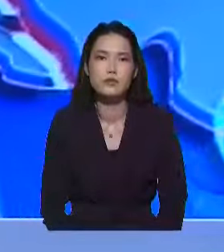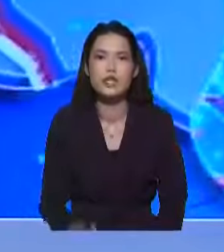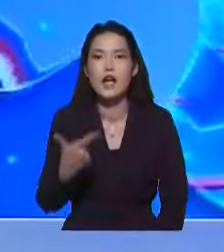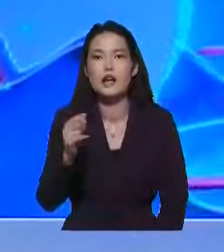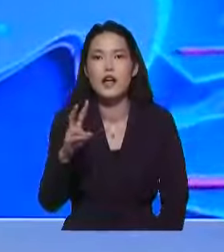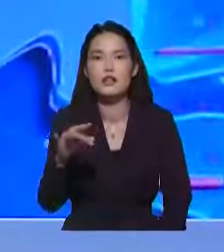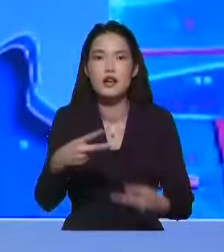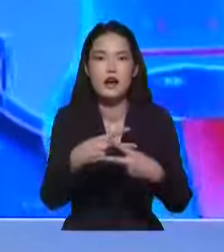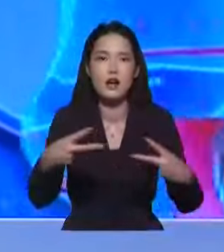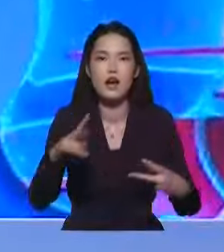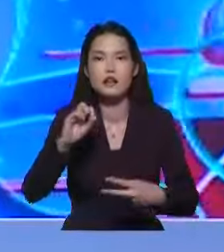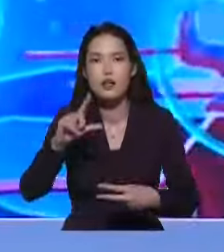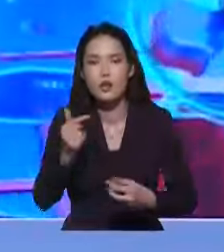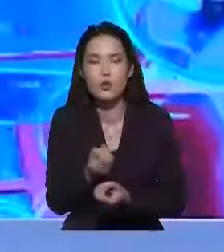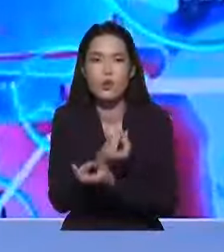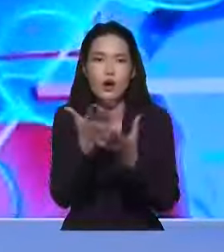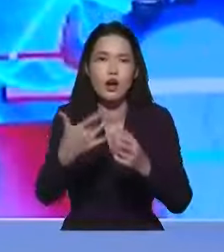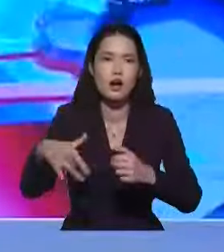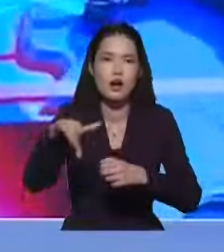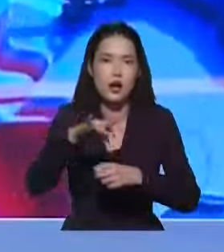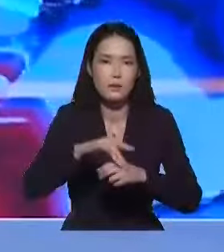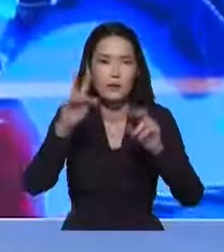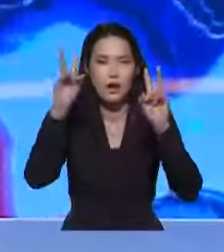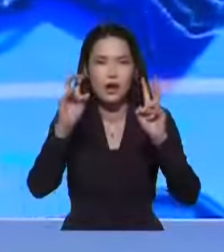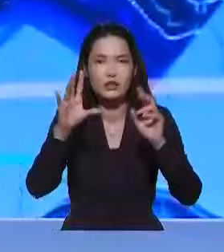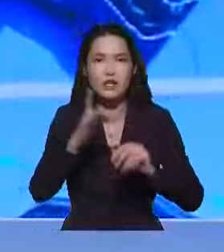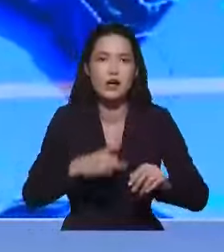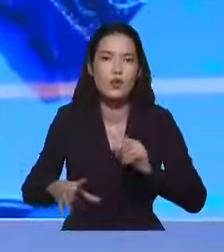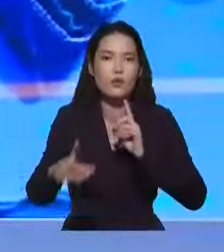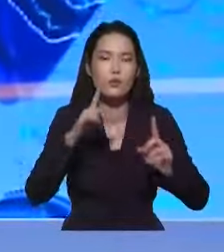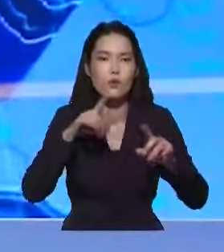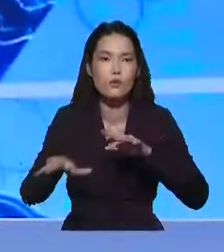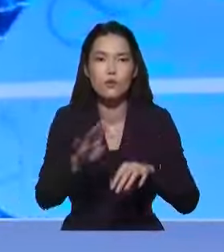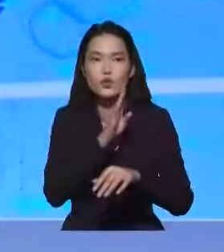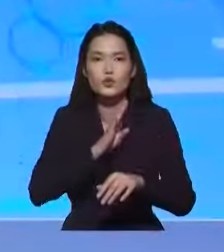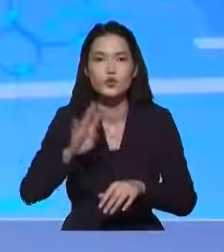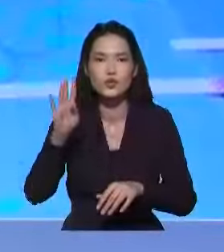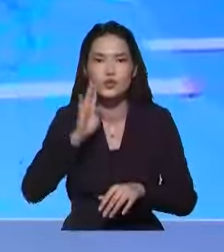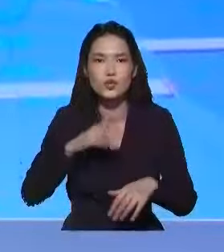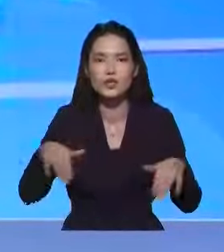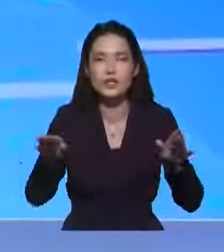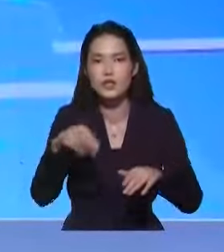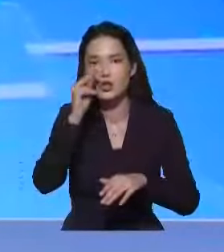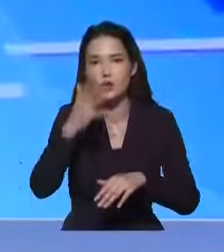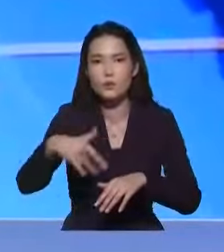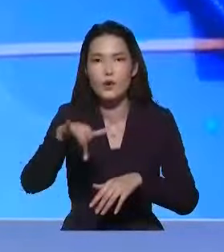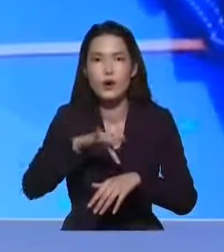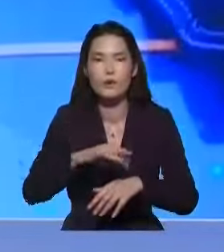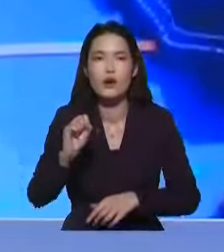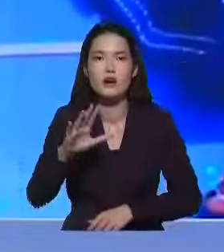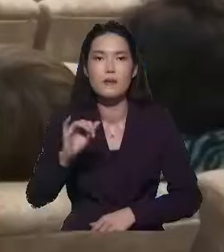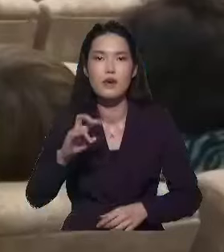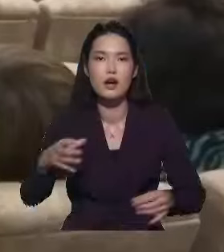Гендерное равенство – залог процветания страны. Под таким названием прошел республиканский форум, организованный женским крылом Шымкентского городского филиала партии